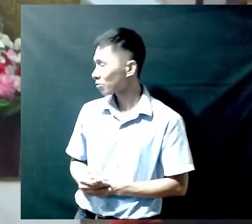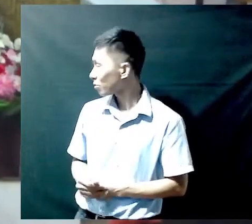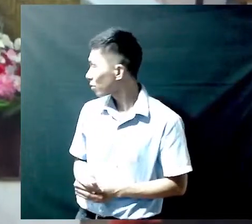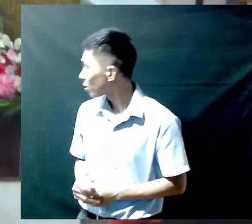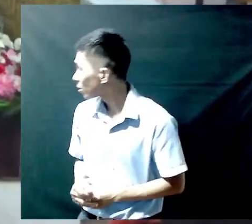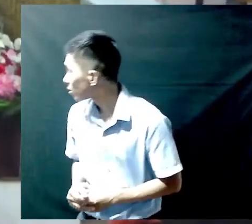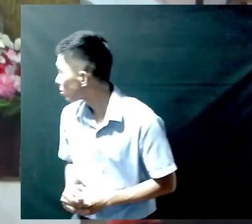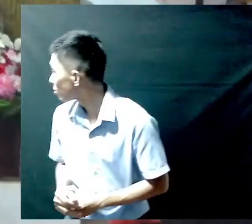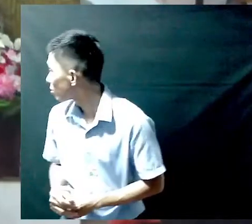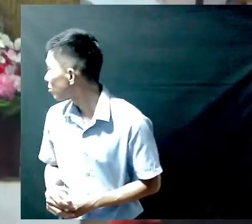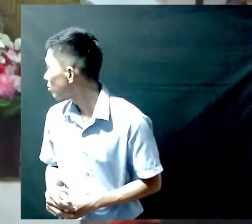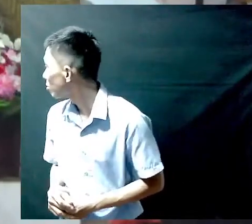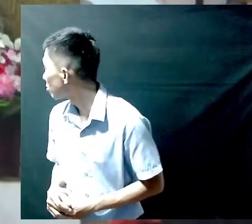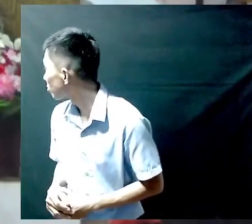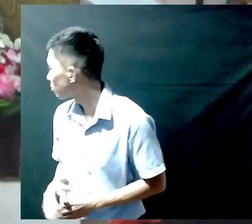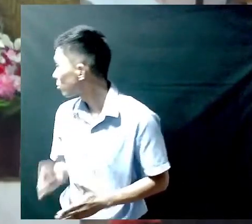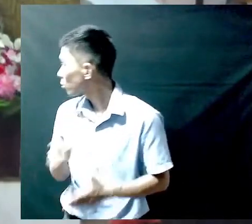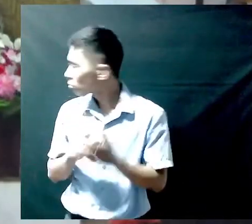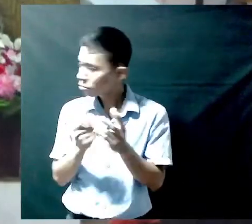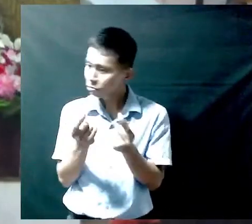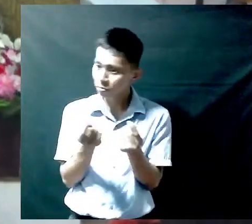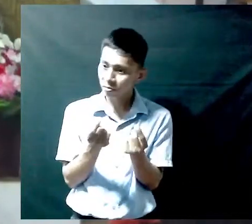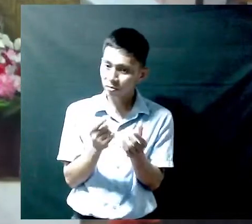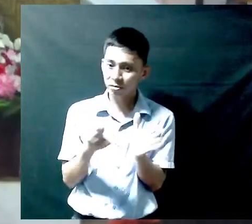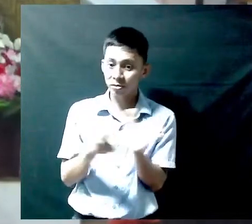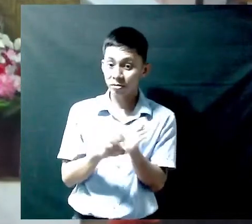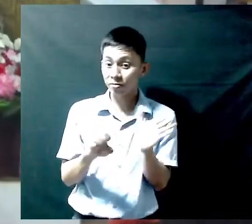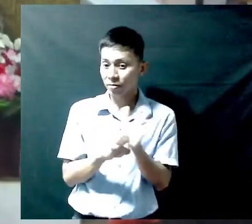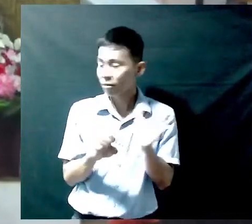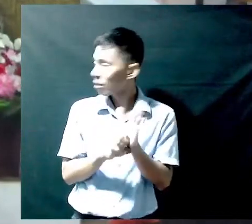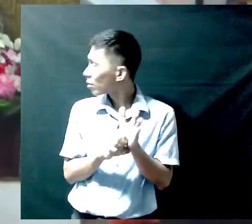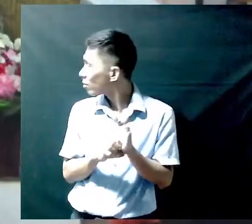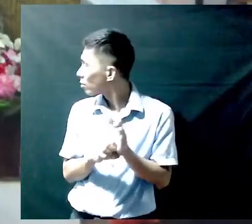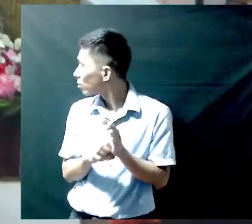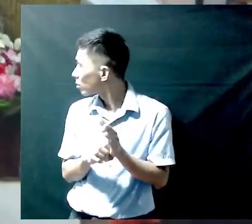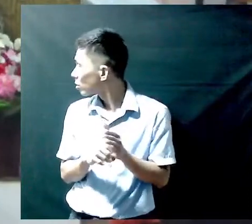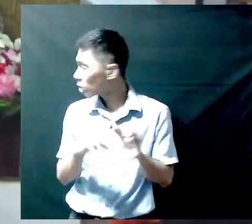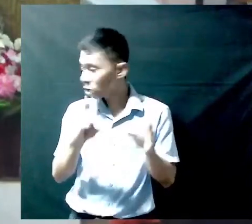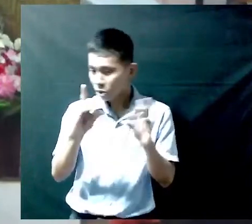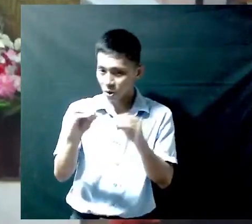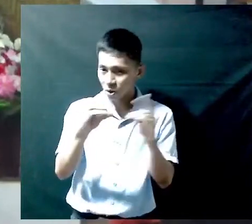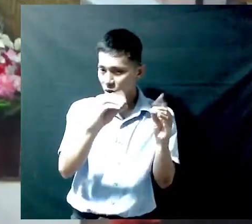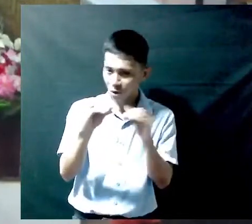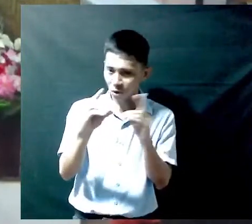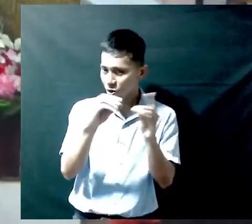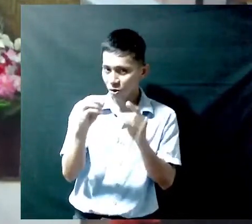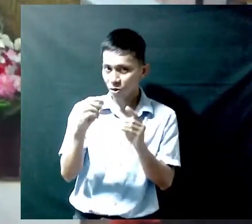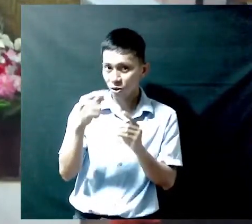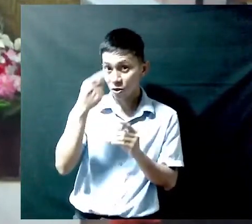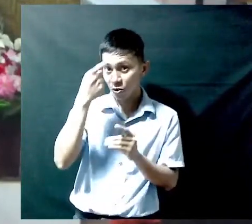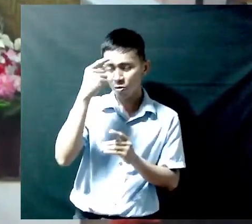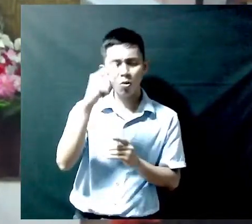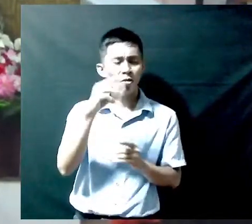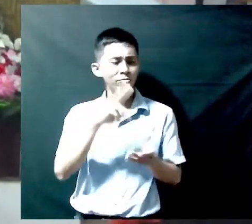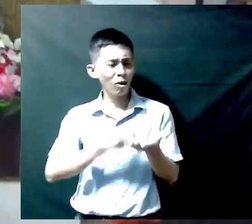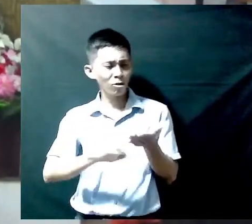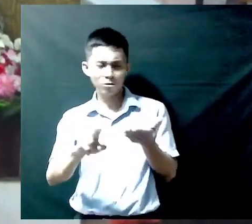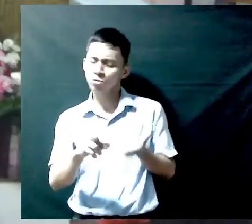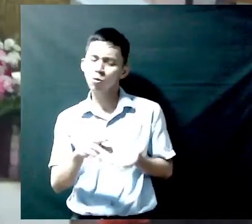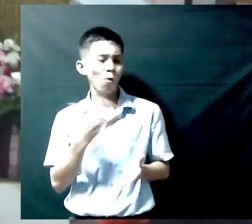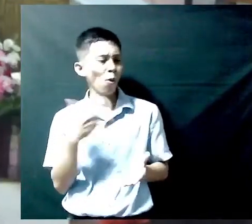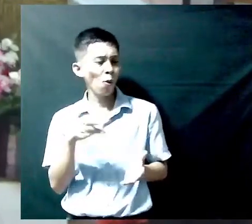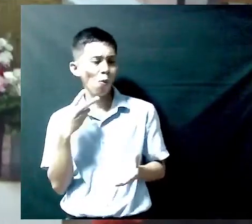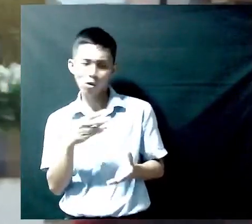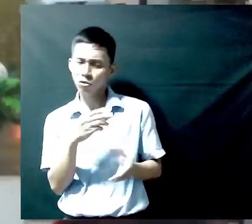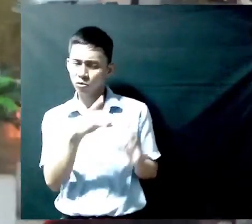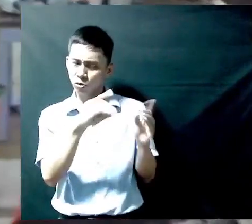Ganda, ganda lang ginawa mo. Para kanino mo ginawa yan? Para sa akin, di ba? Ang sarap pakinggan, ano? Parang ang gandang tignan. Wow,